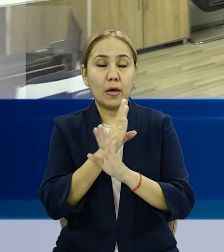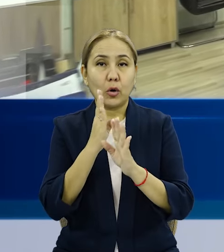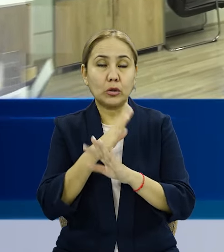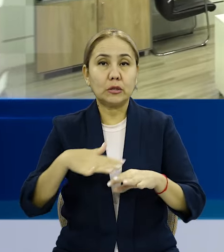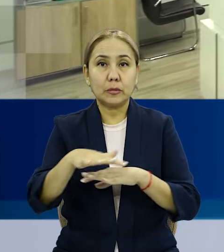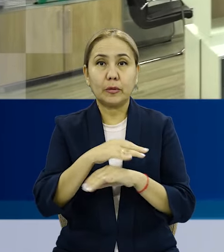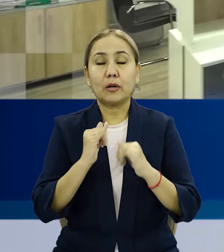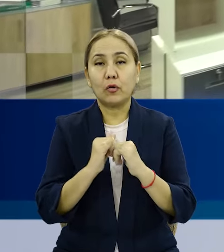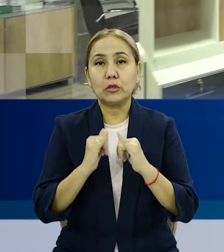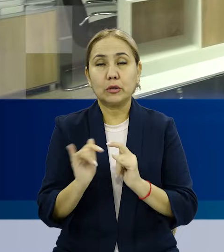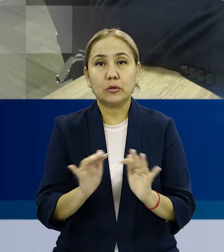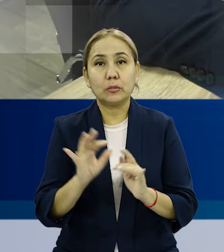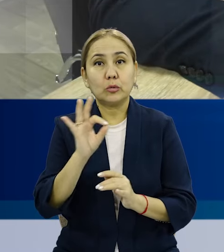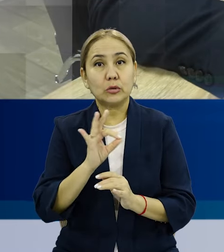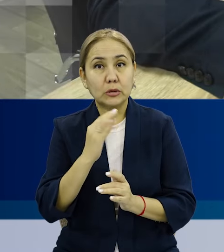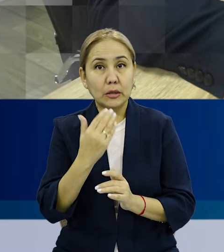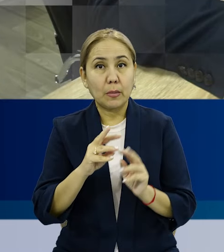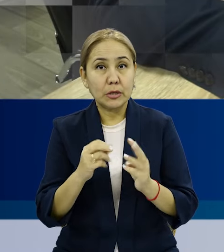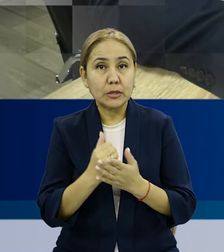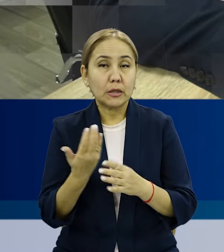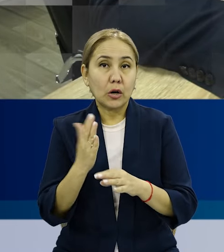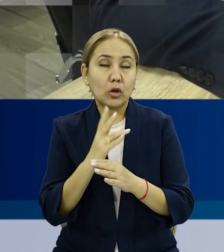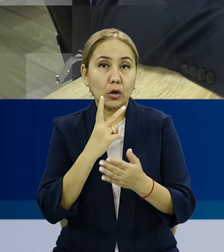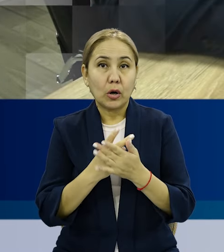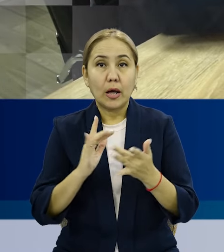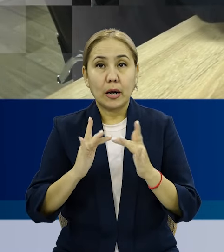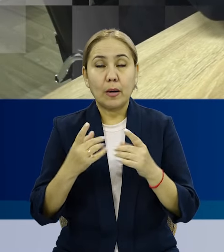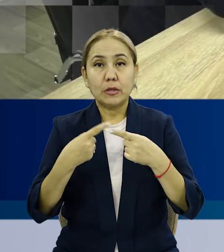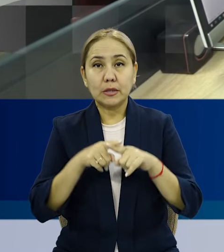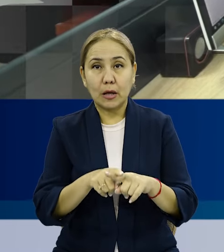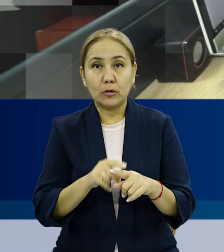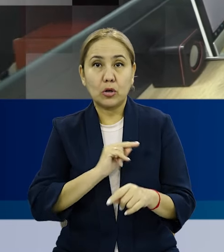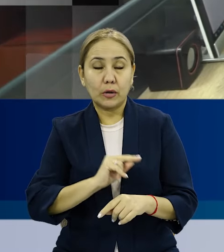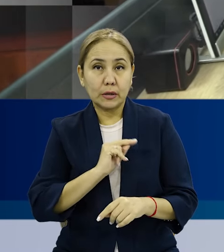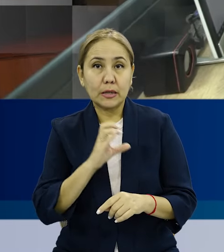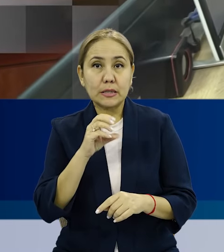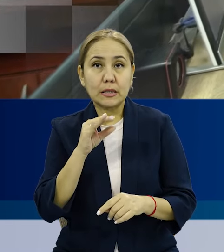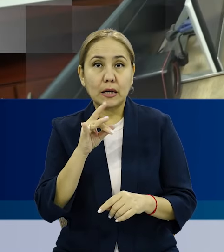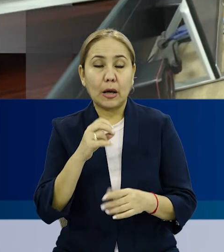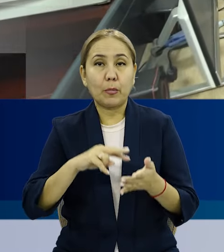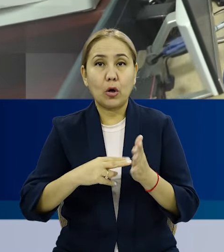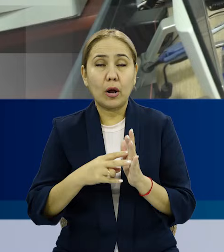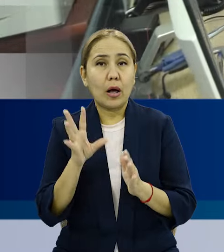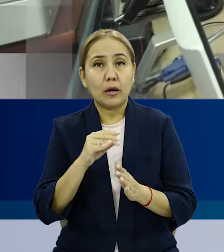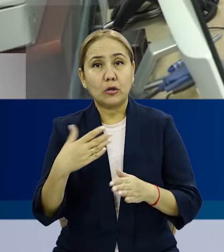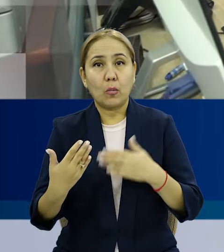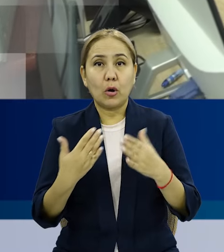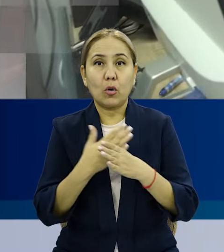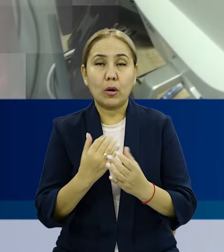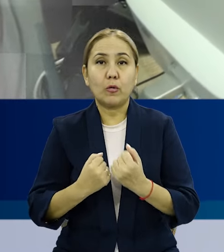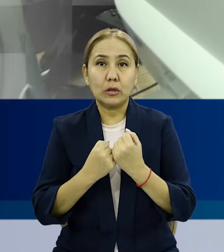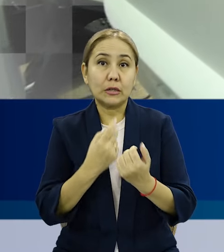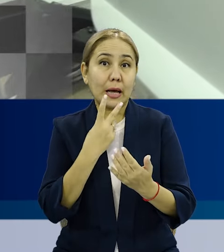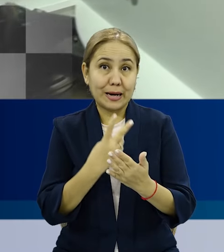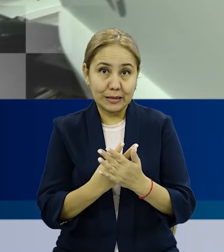yanada rivojlantirish chora-tadbirlari to'g'risidagi prezident qaroriga ko'ra, raqamli texnologiyalar sohasidagi startup loyihalarini har tomonlama